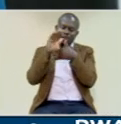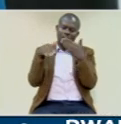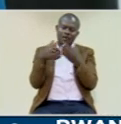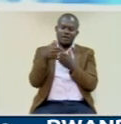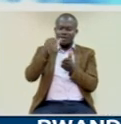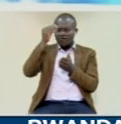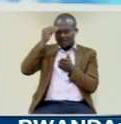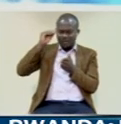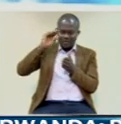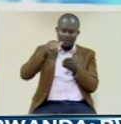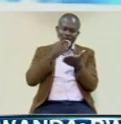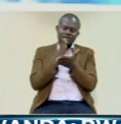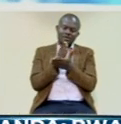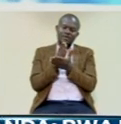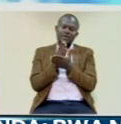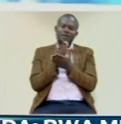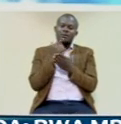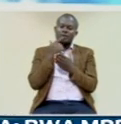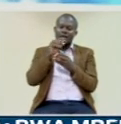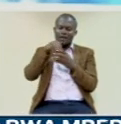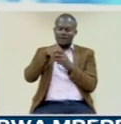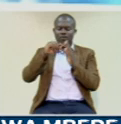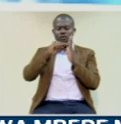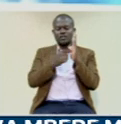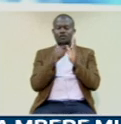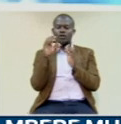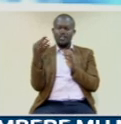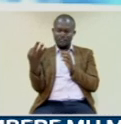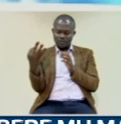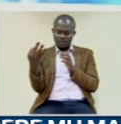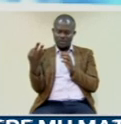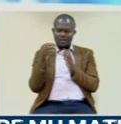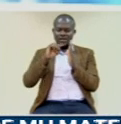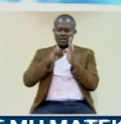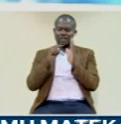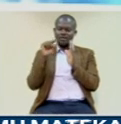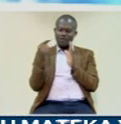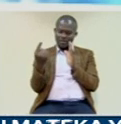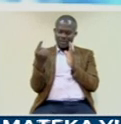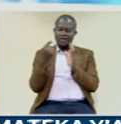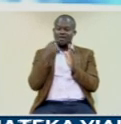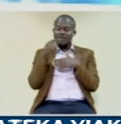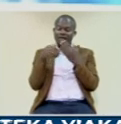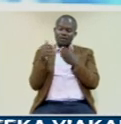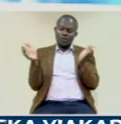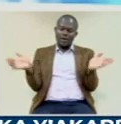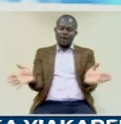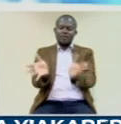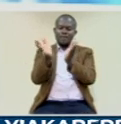Ubwo butumwa mu by'ukuri bwari bukubiye mu ngingo eshatu. Ingingo ya mbere yari